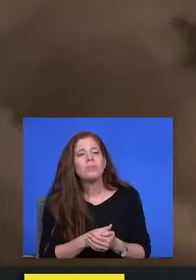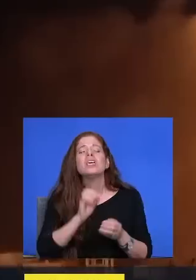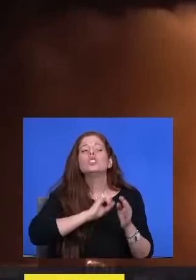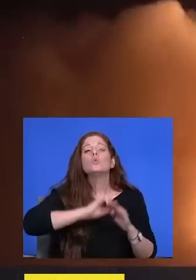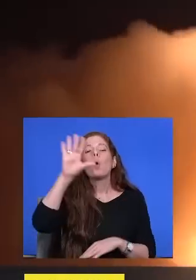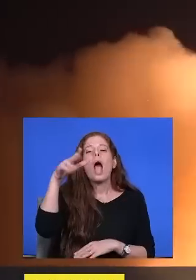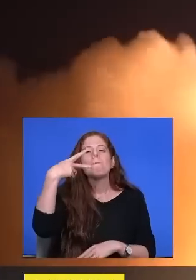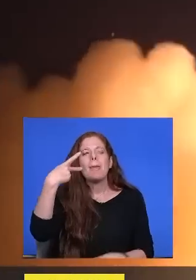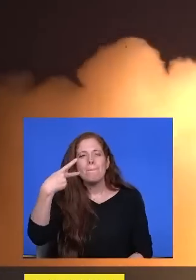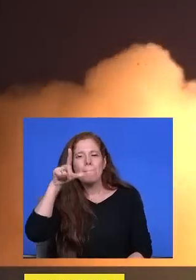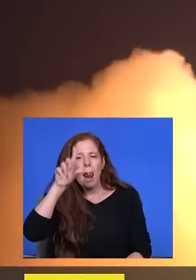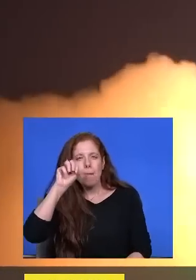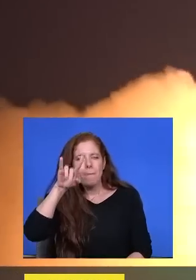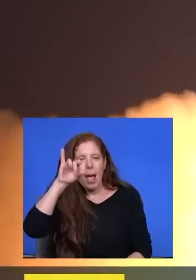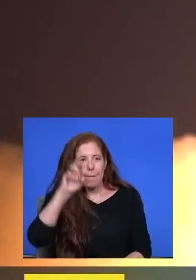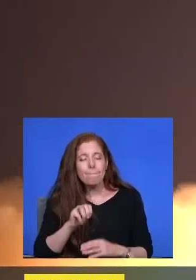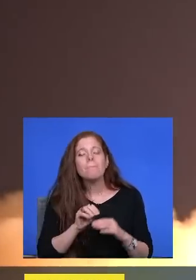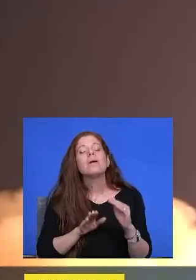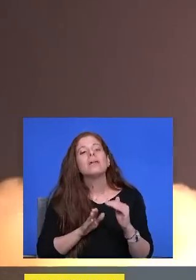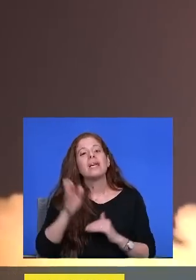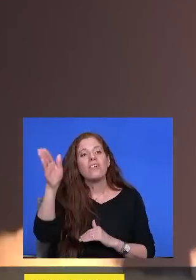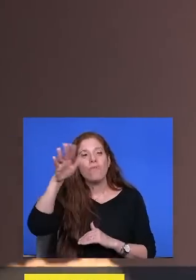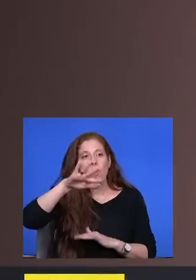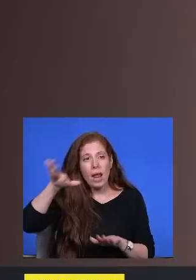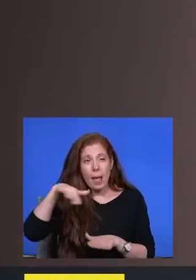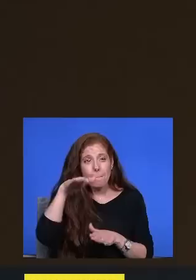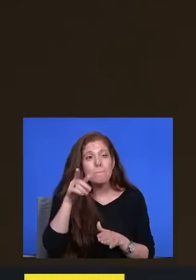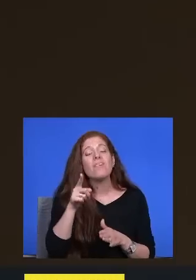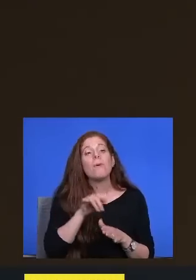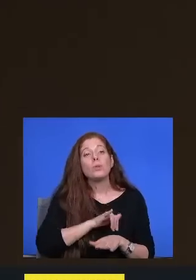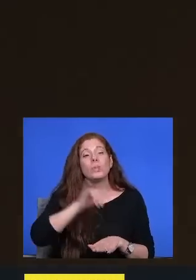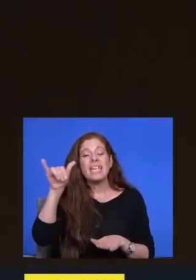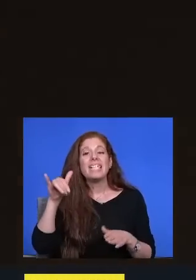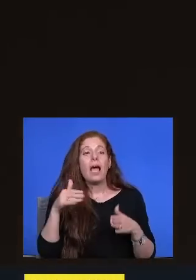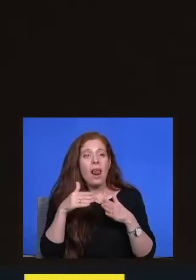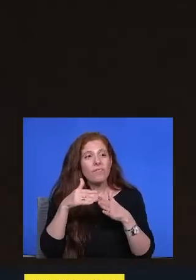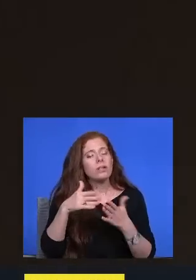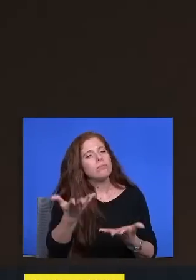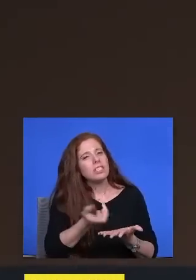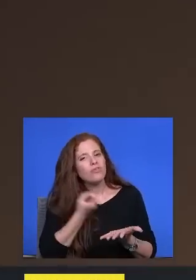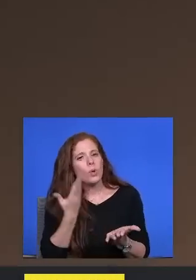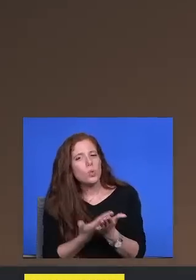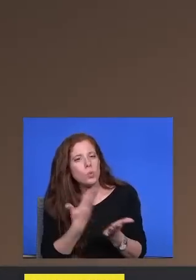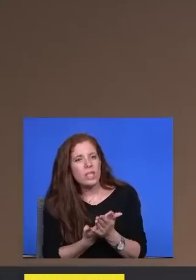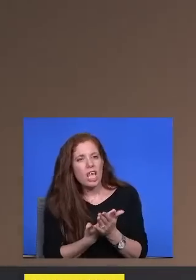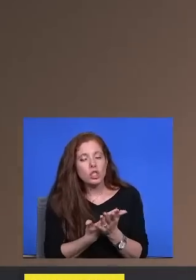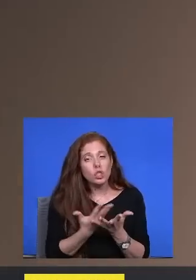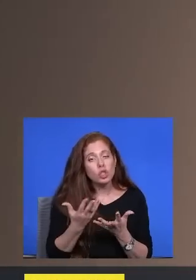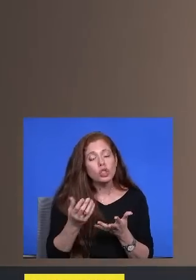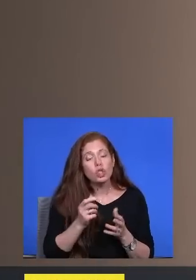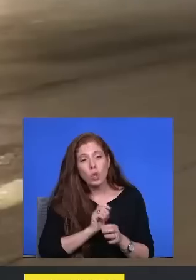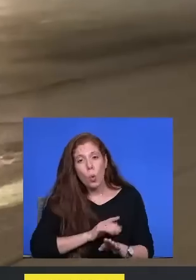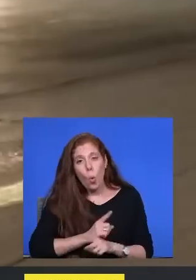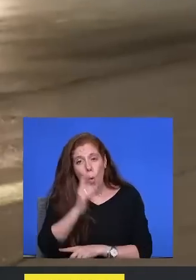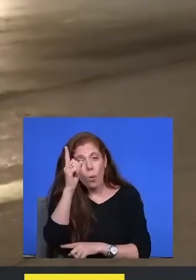הים, תנועת המטוסים בנתב"ג הוסטה צפונה, ומטוסי חיל האוויר אספו נתוני שיגור הרחק מחופי ישראל בים